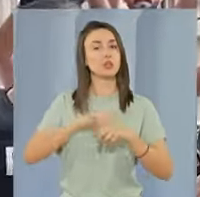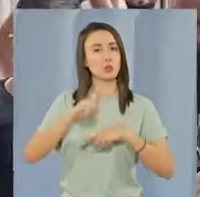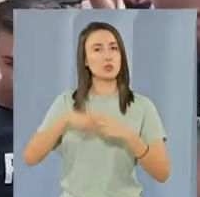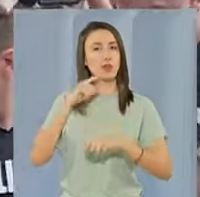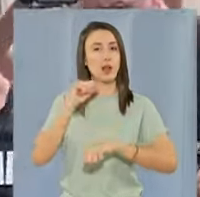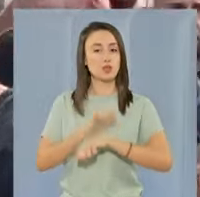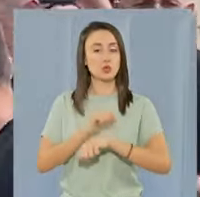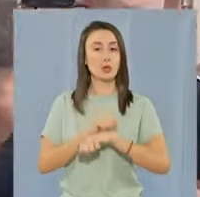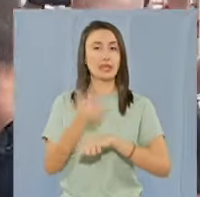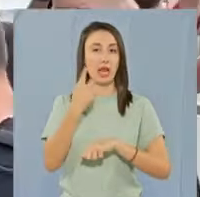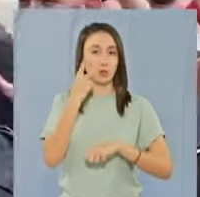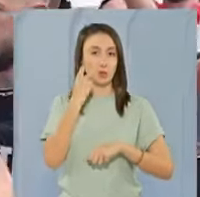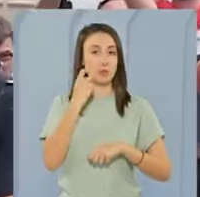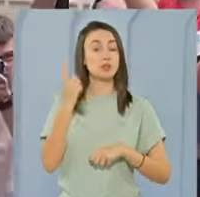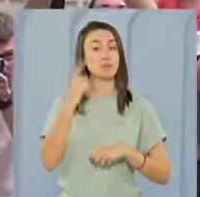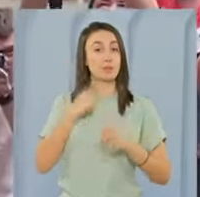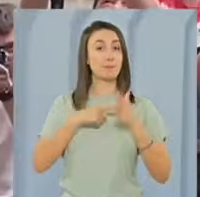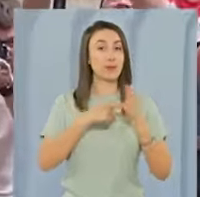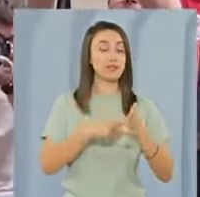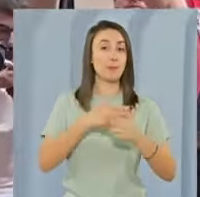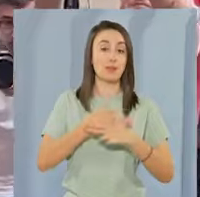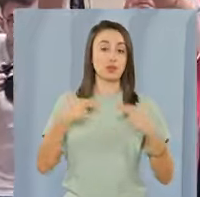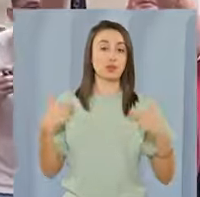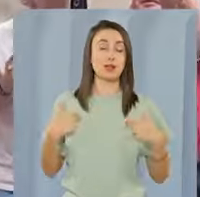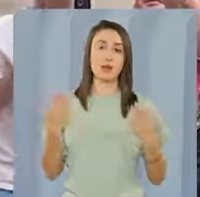fost reținuți, cei 3 suspecți au fost prezentați